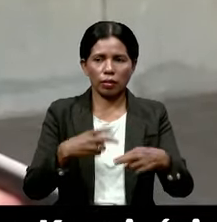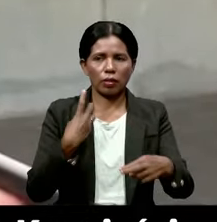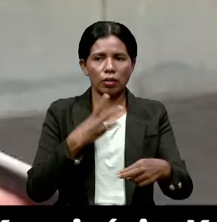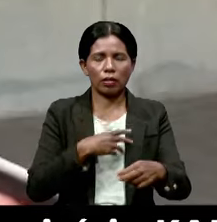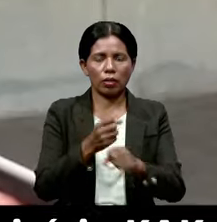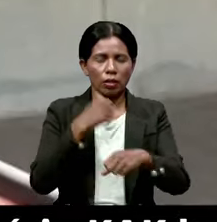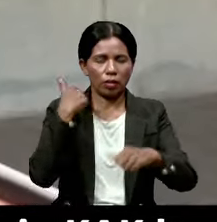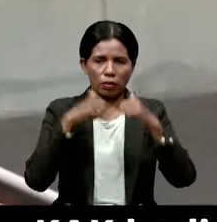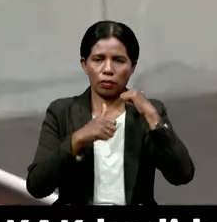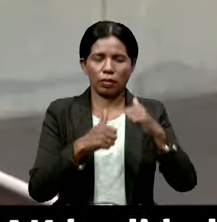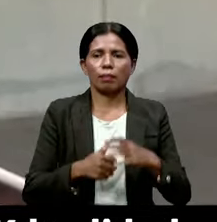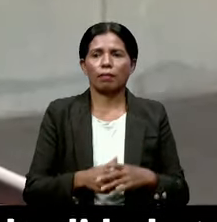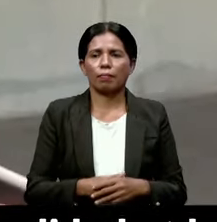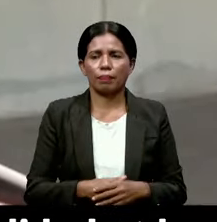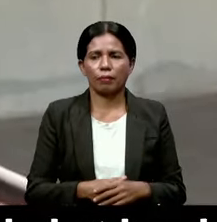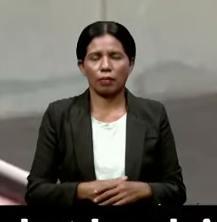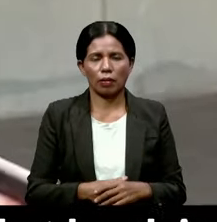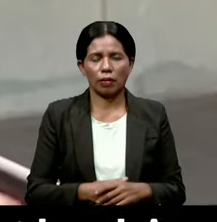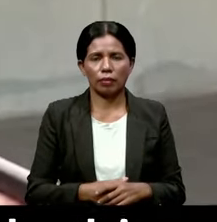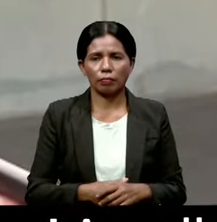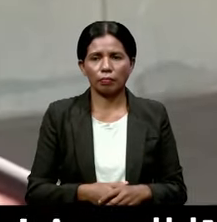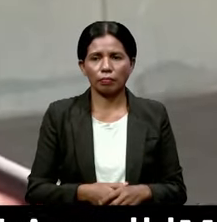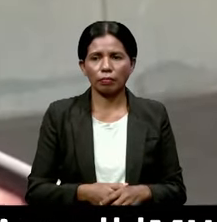aktu jatuh sama-sama kita persiap fatih